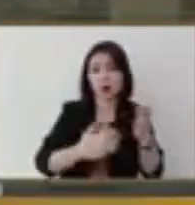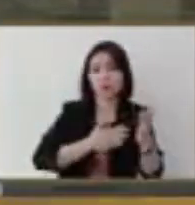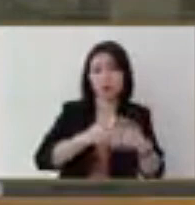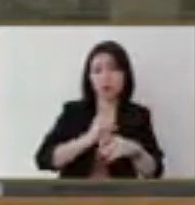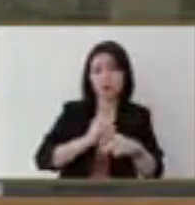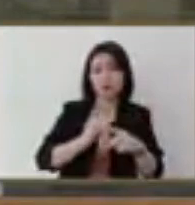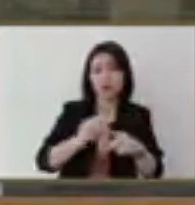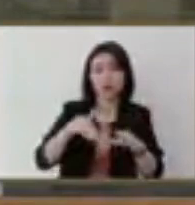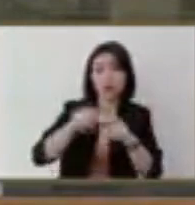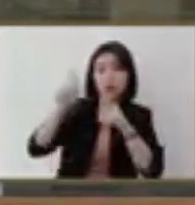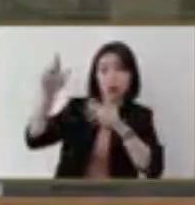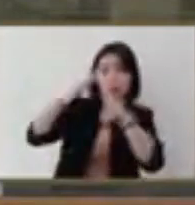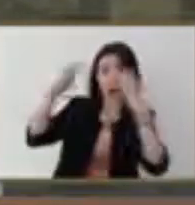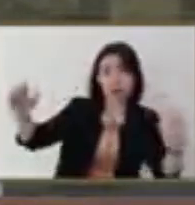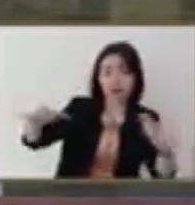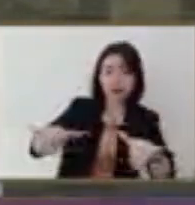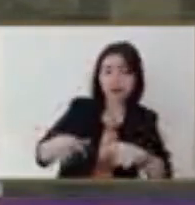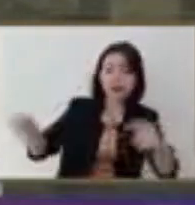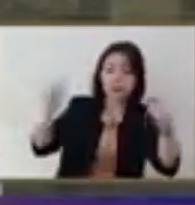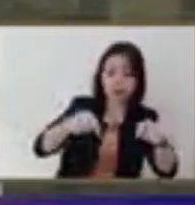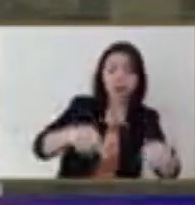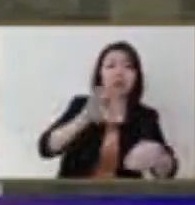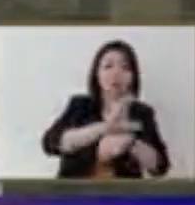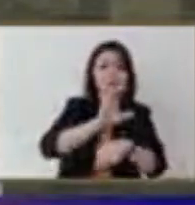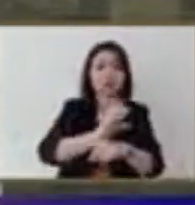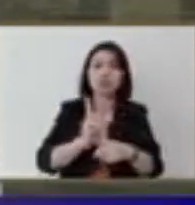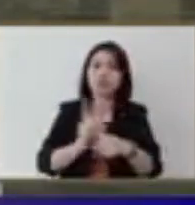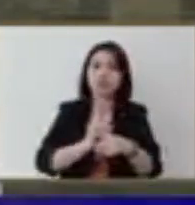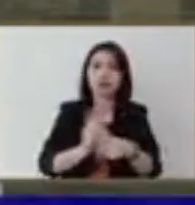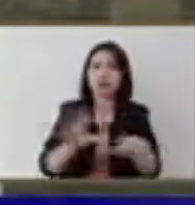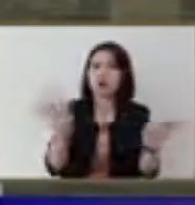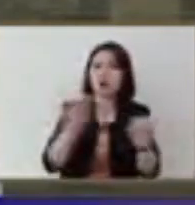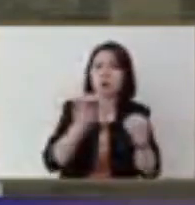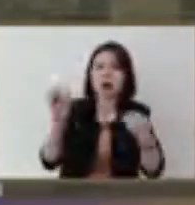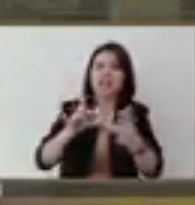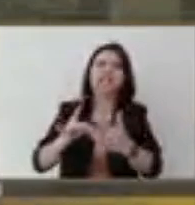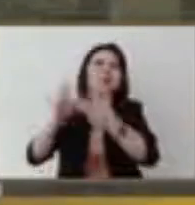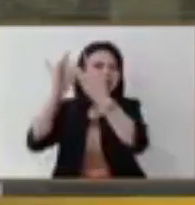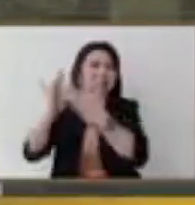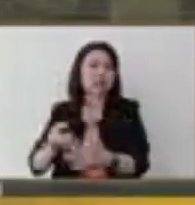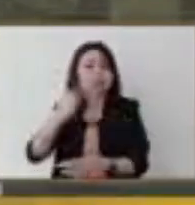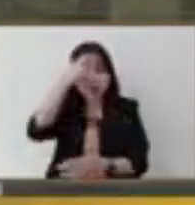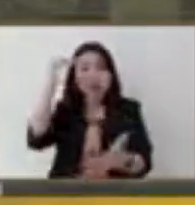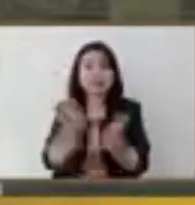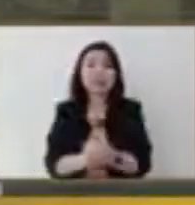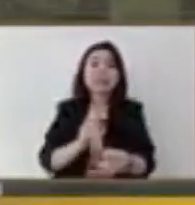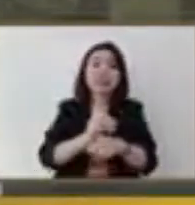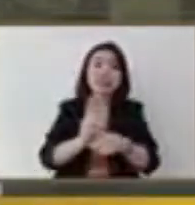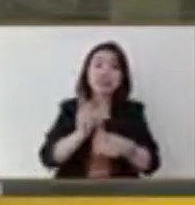church. Ang disiplina sa church, disiplina ko sa bahay. Nothing is special because it's already special.